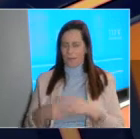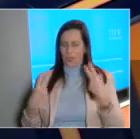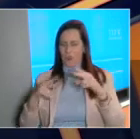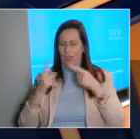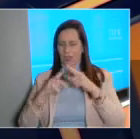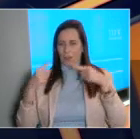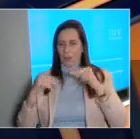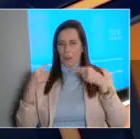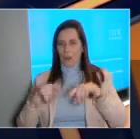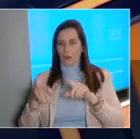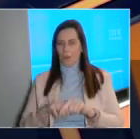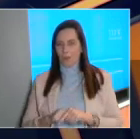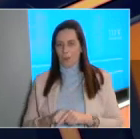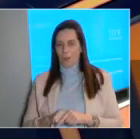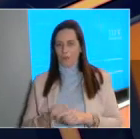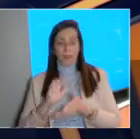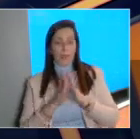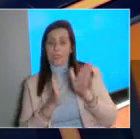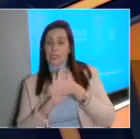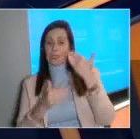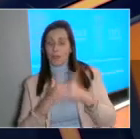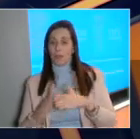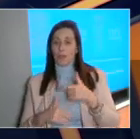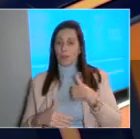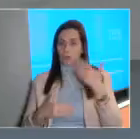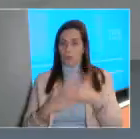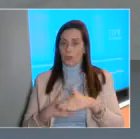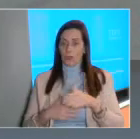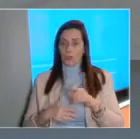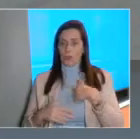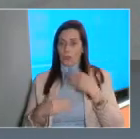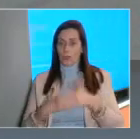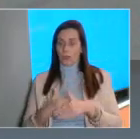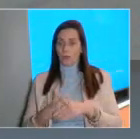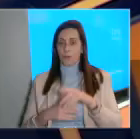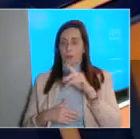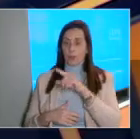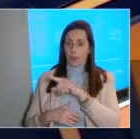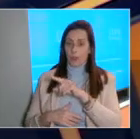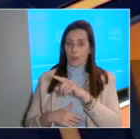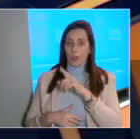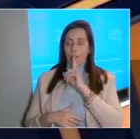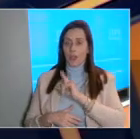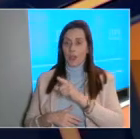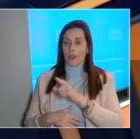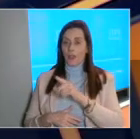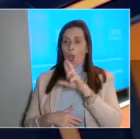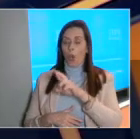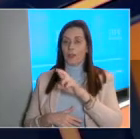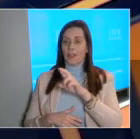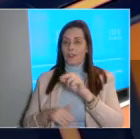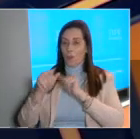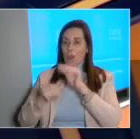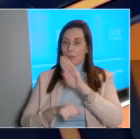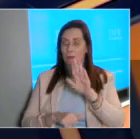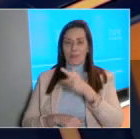אני רוצה רק להגיד כאן לסיום. לא, סיימנו. אני רוצה רק לסיים להגיד דבר אחד. רונית לוי, איך לקרוא לך? רונית לוי או רונית הביביסטית?